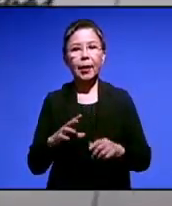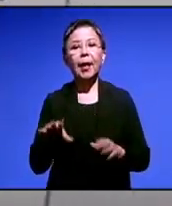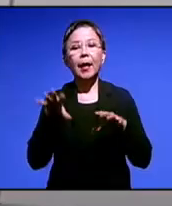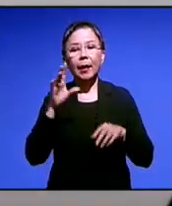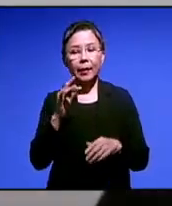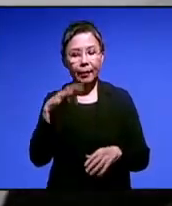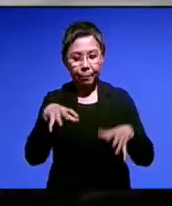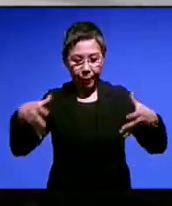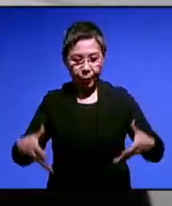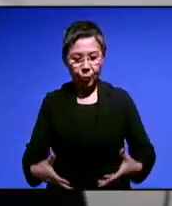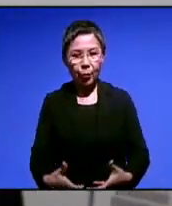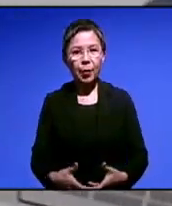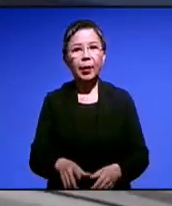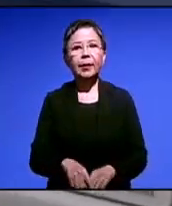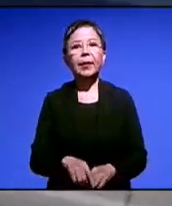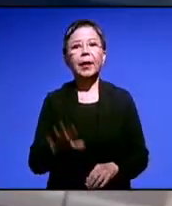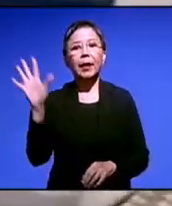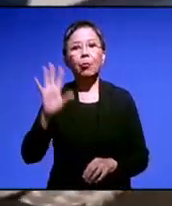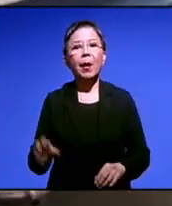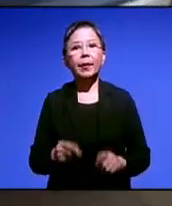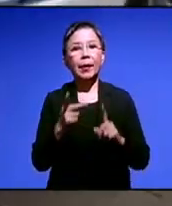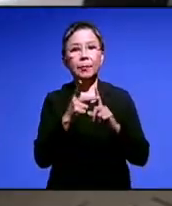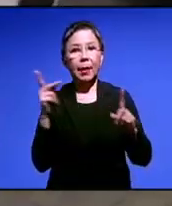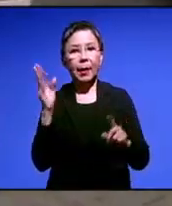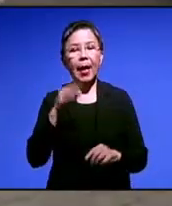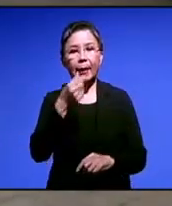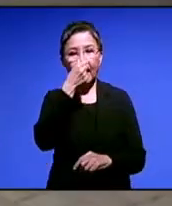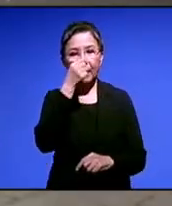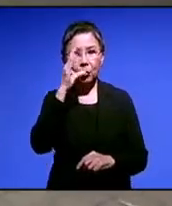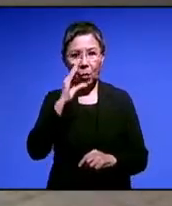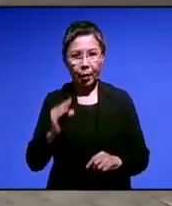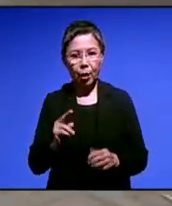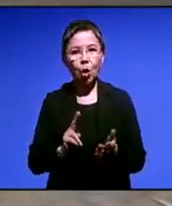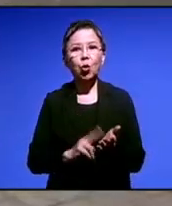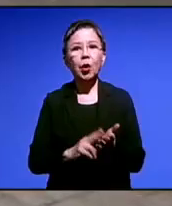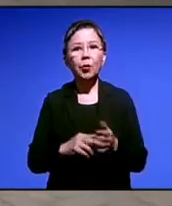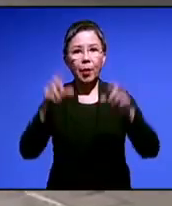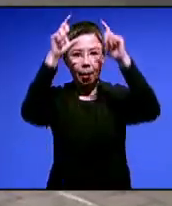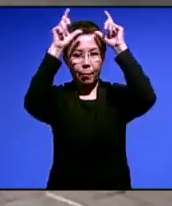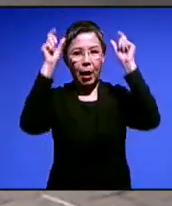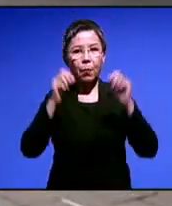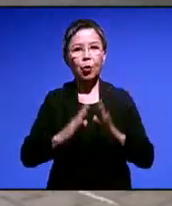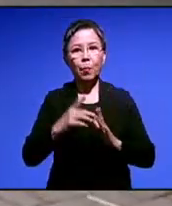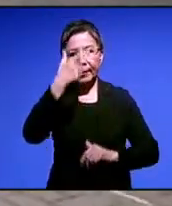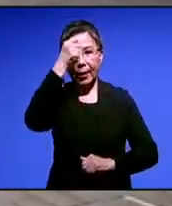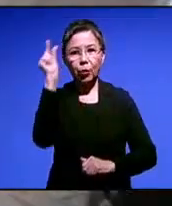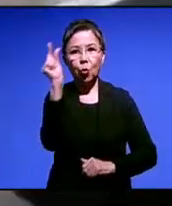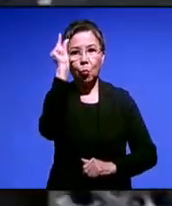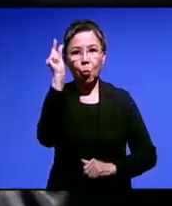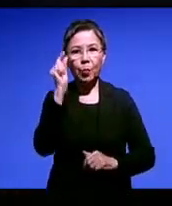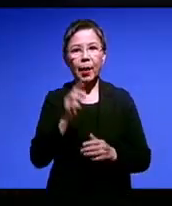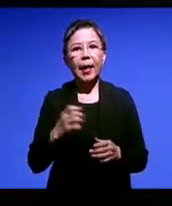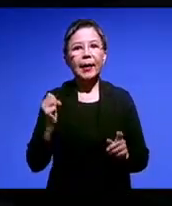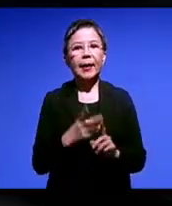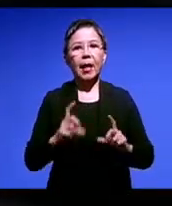peristirahatan terakhir this waktu Kabupaten Semarang Kamis sore Nuria merupakan perawat RS dokter Karyadi yang